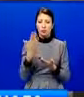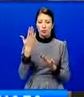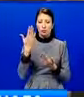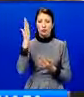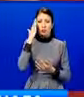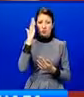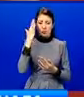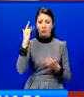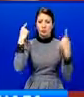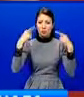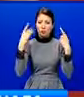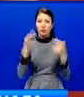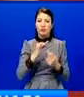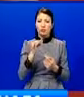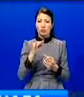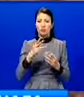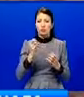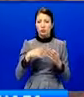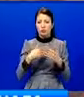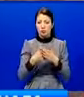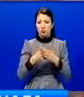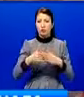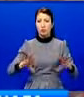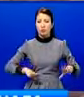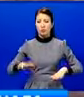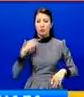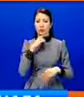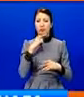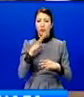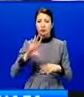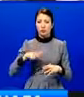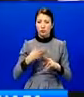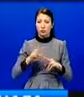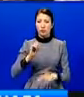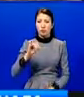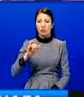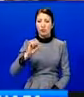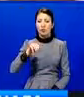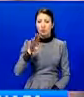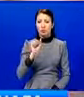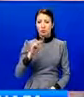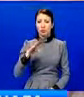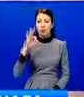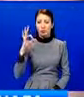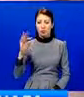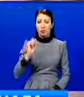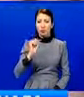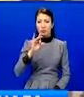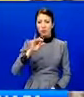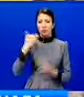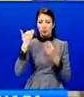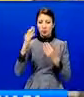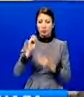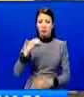мен 200-ге тарта жылқы еті экспортталды. Оның ішінде Қайбата жауапкершілігі шектеулі серіктестігі Біріккен Араб Әмірлігінің Майко